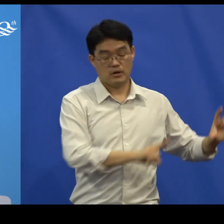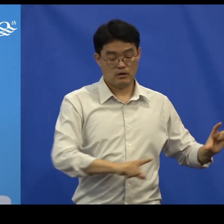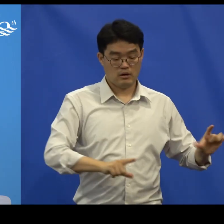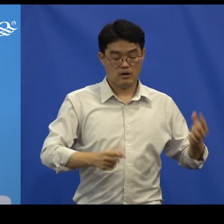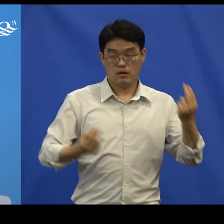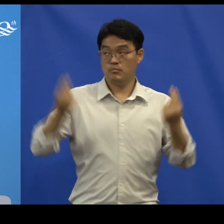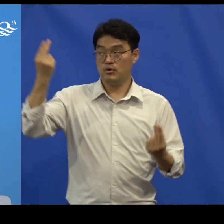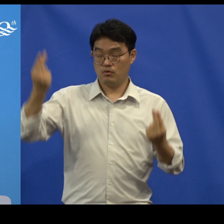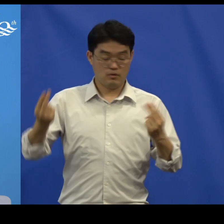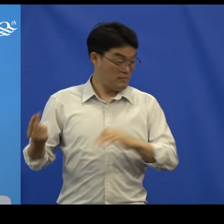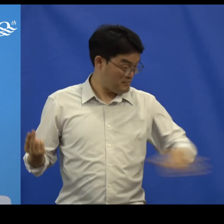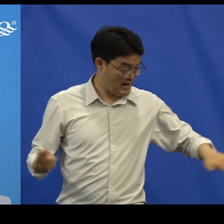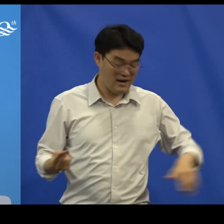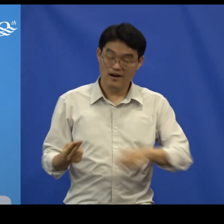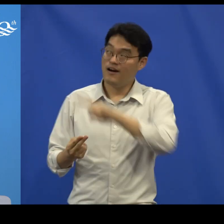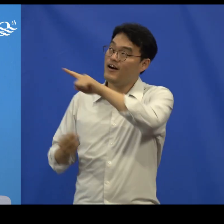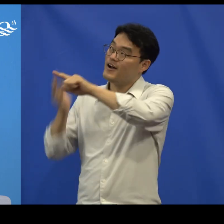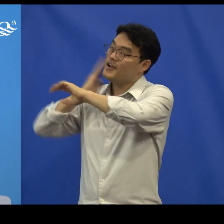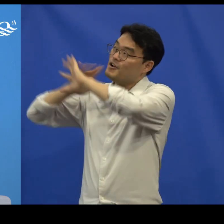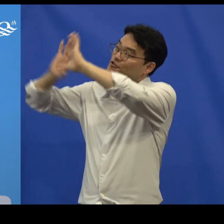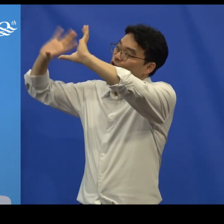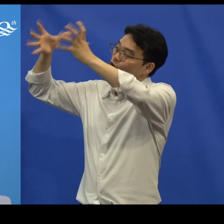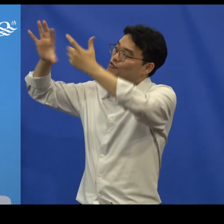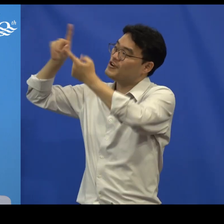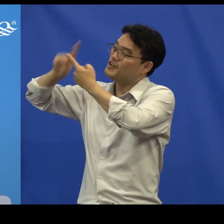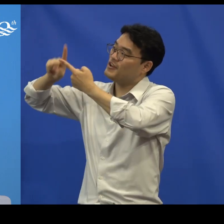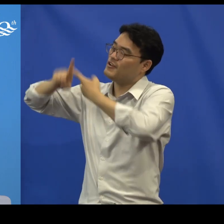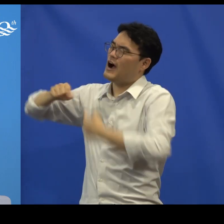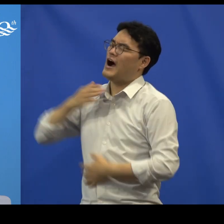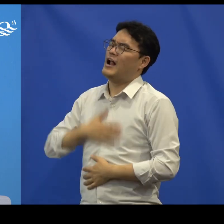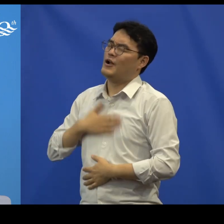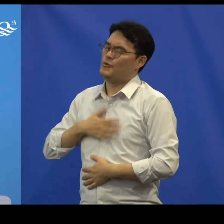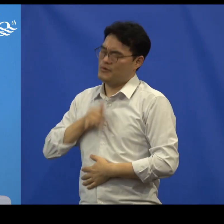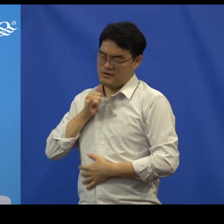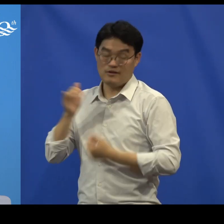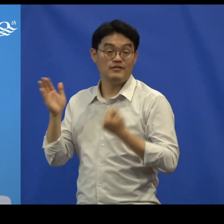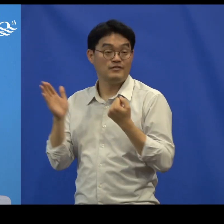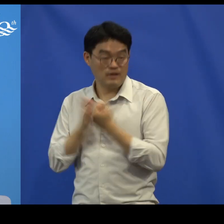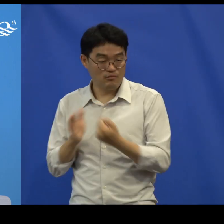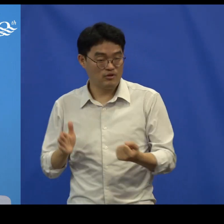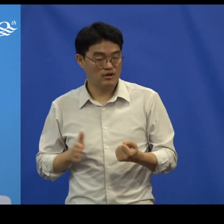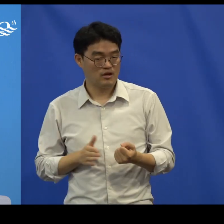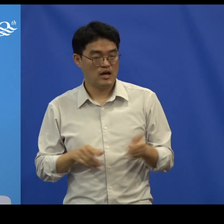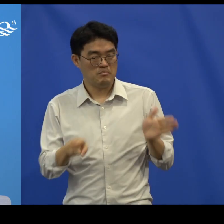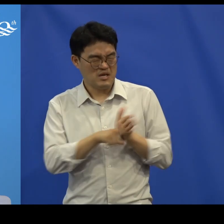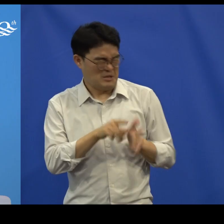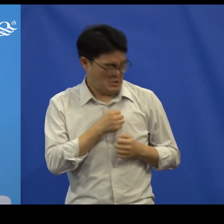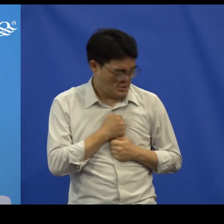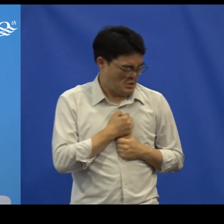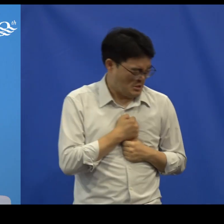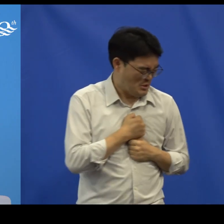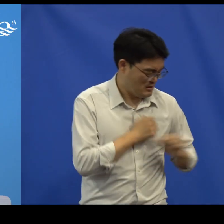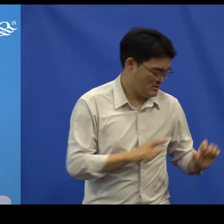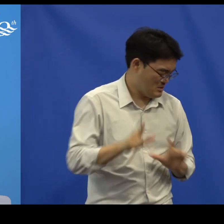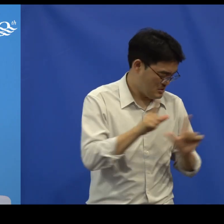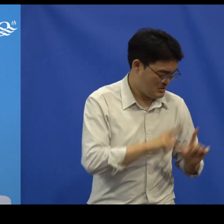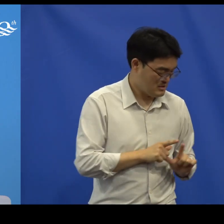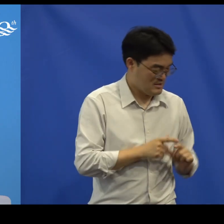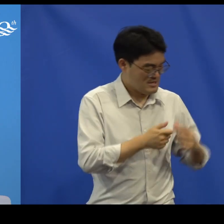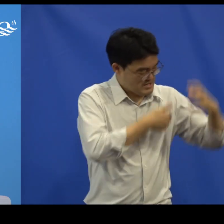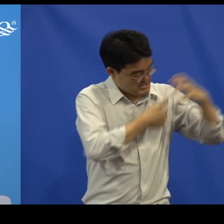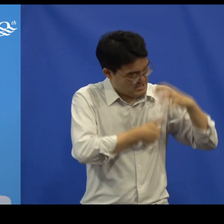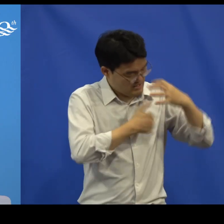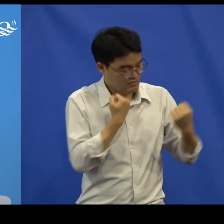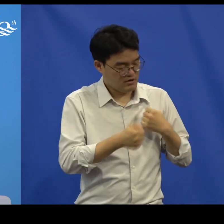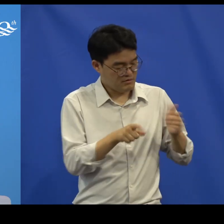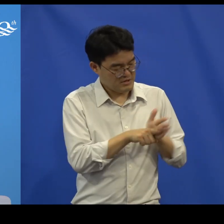천국을 발견했기 때문에 그렇게 살 수 있었던 것입니다. 자, 주님이 다시 오신다는 것이 확실하다면 그 다음 우리의 관심은